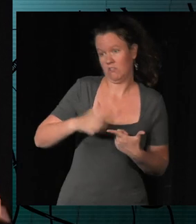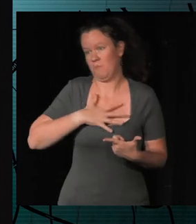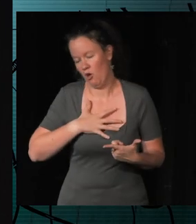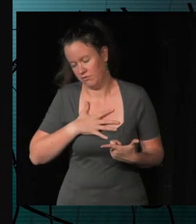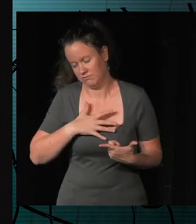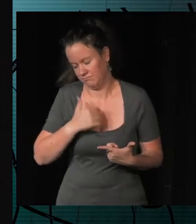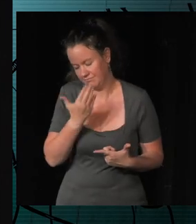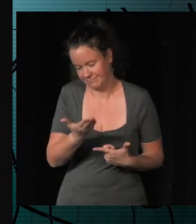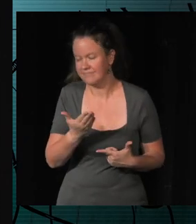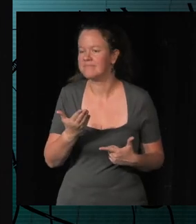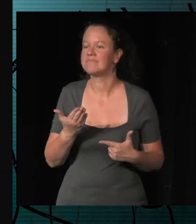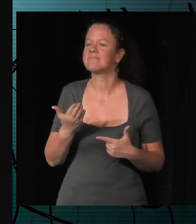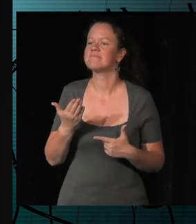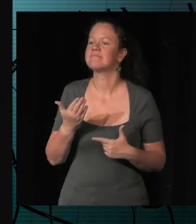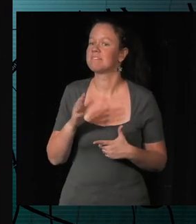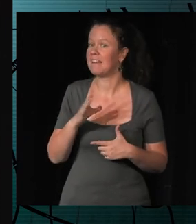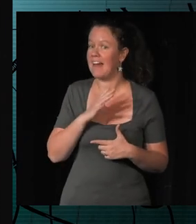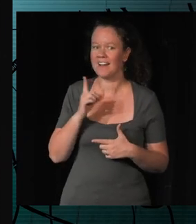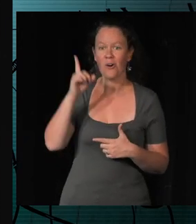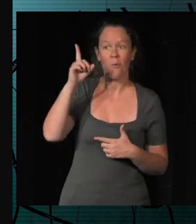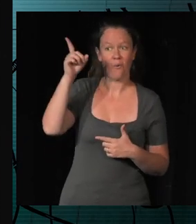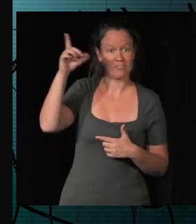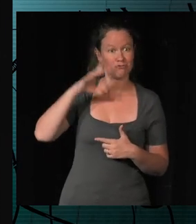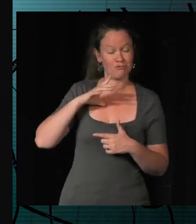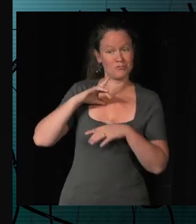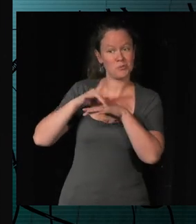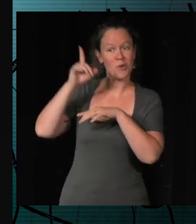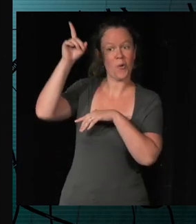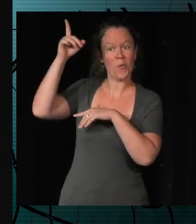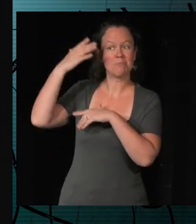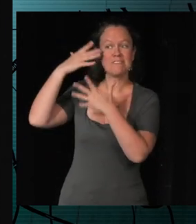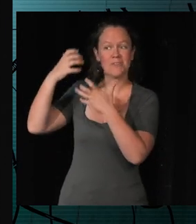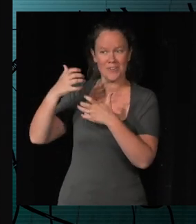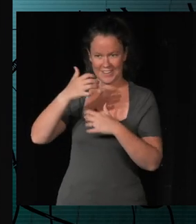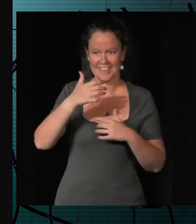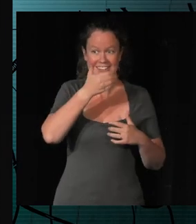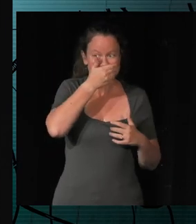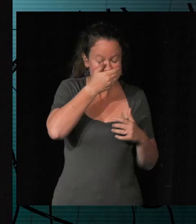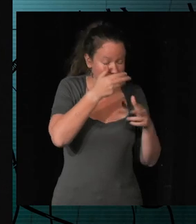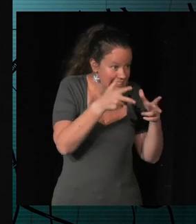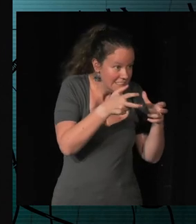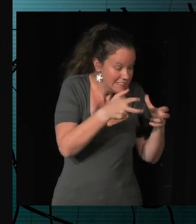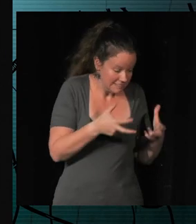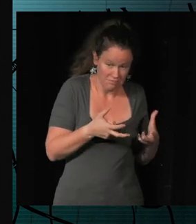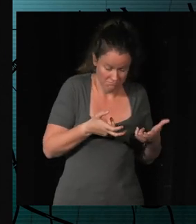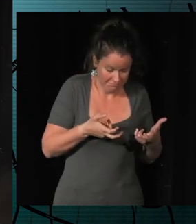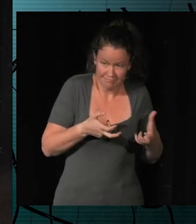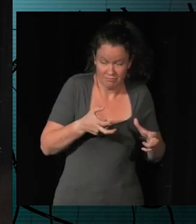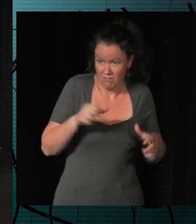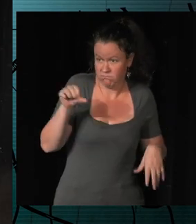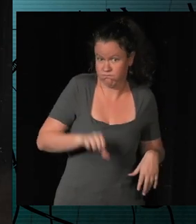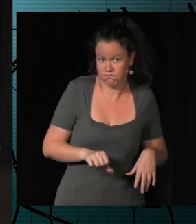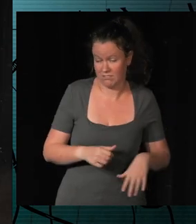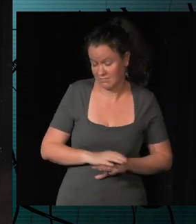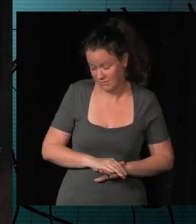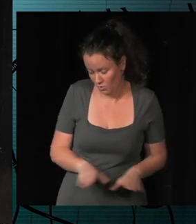plus difficile maintenant j'ai essayé parce qu'ils sont à l'étage là j'ai essayé et vraiment la prise en main c'est j'arrive pas mais par